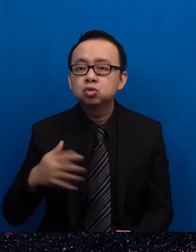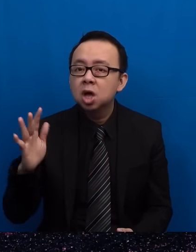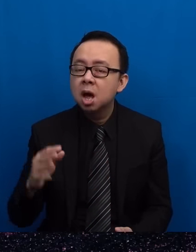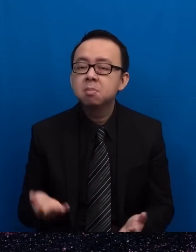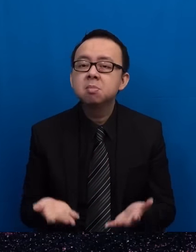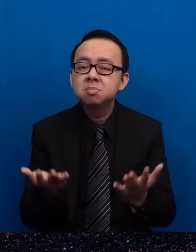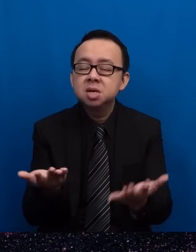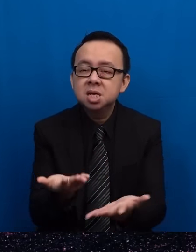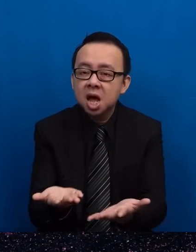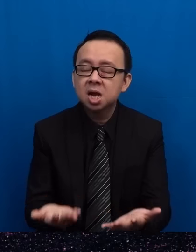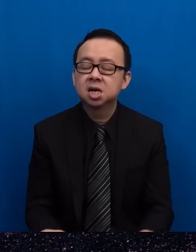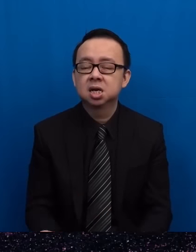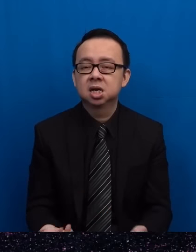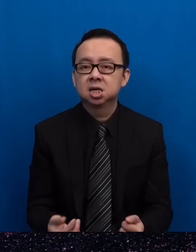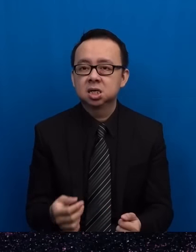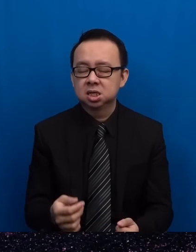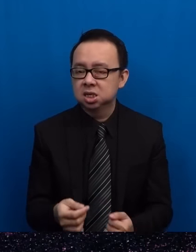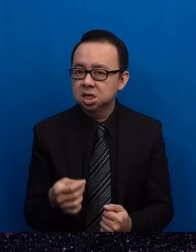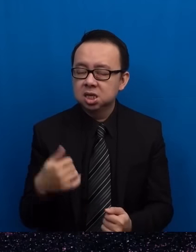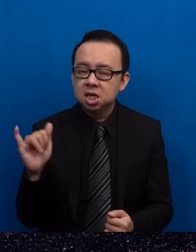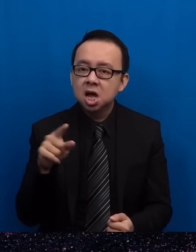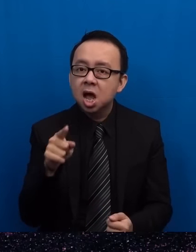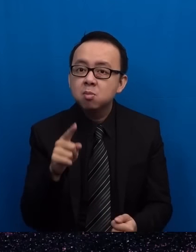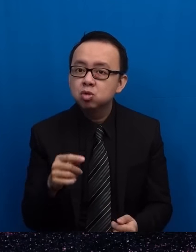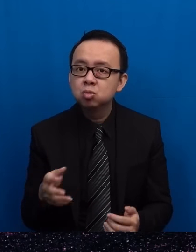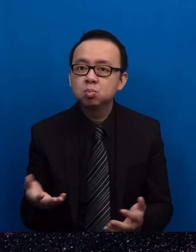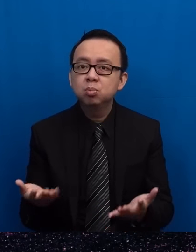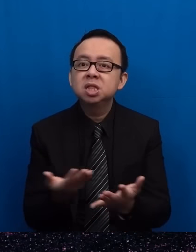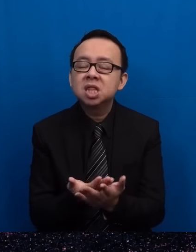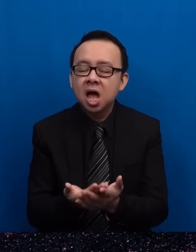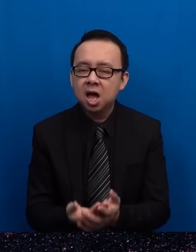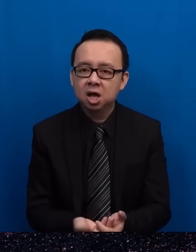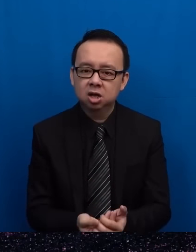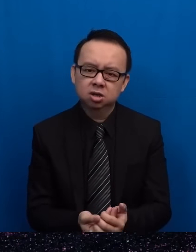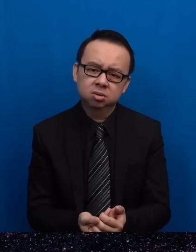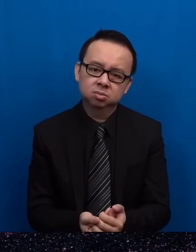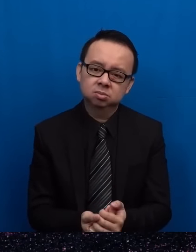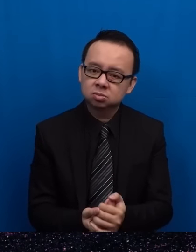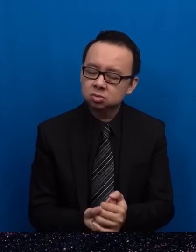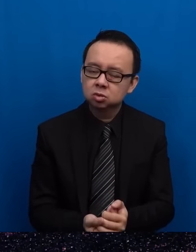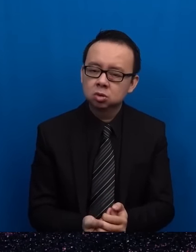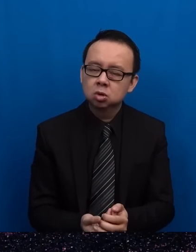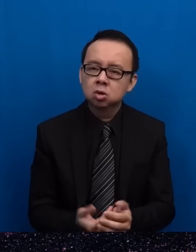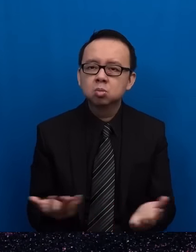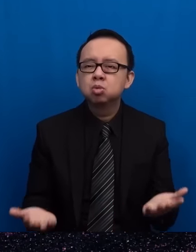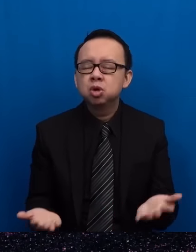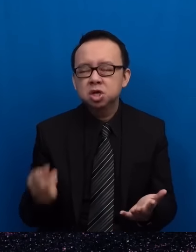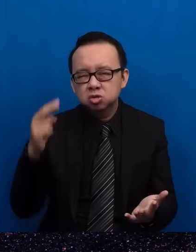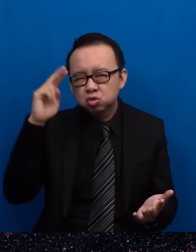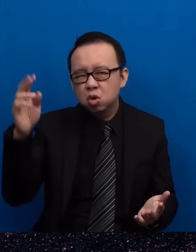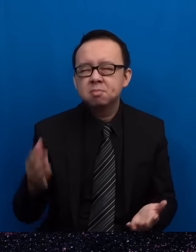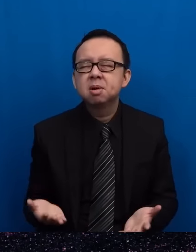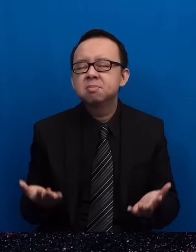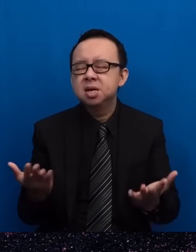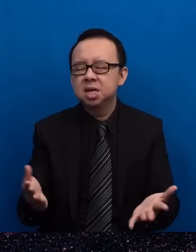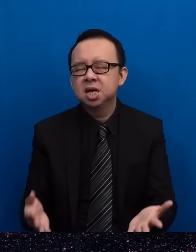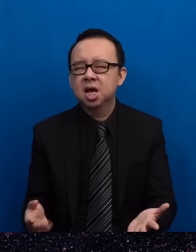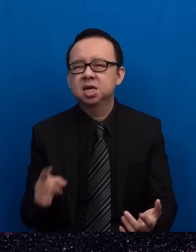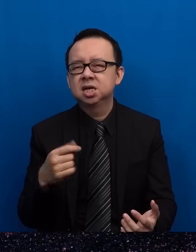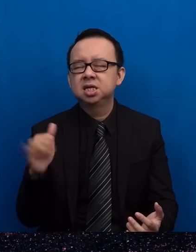Terlalu perfeksionis, idealis. Padahal yang Tuhan berikan itu memang dalam bentuk tidak sempurna. Tapi